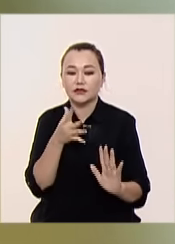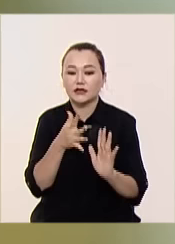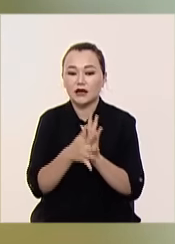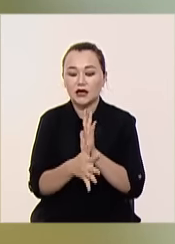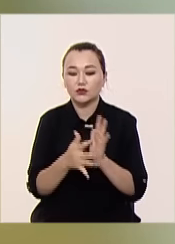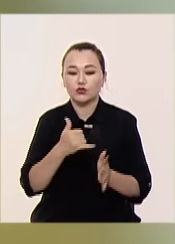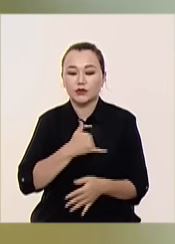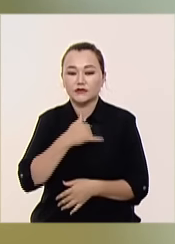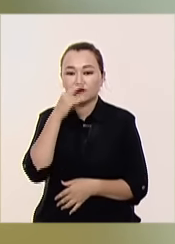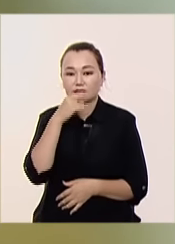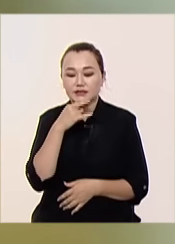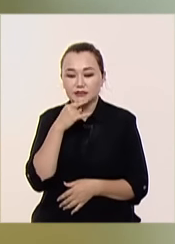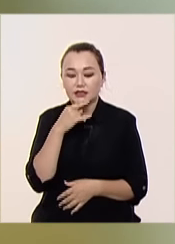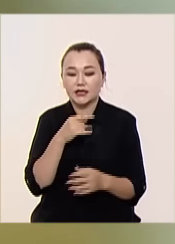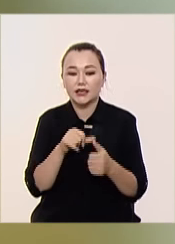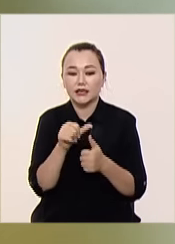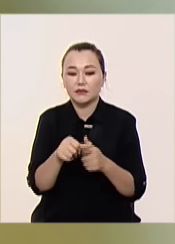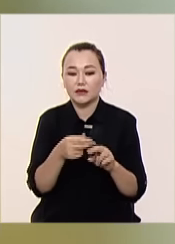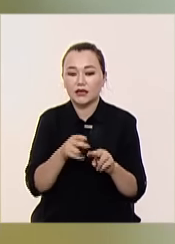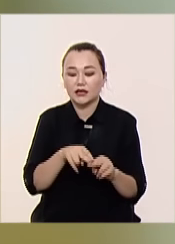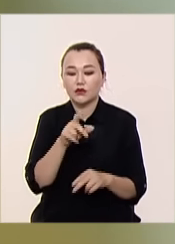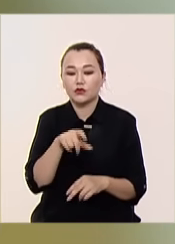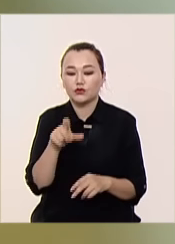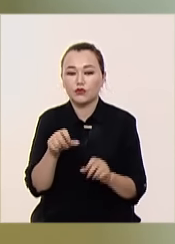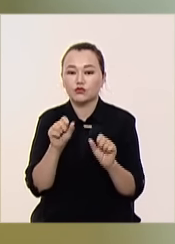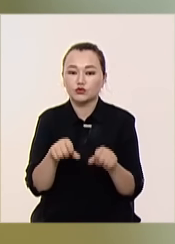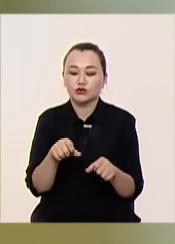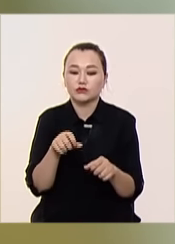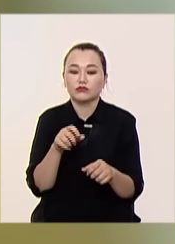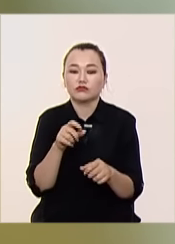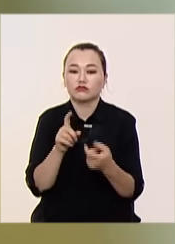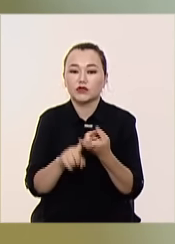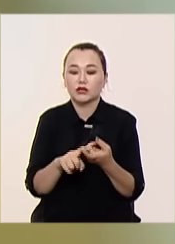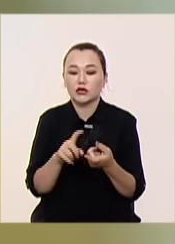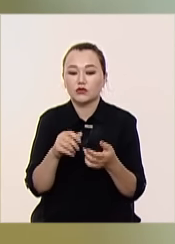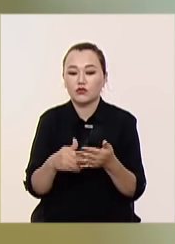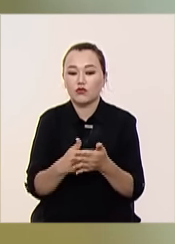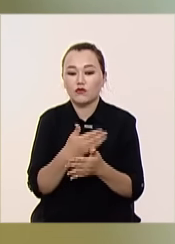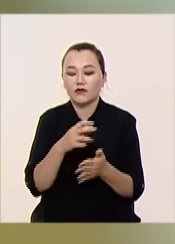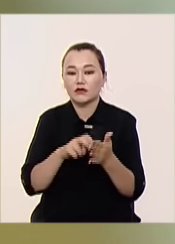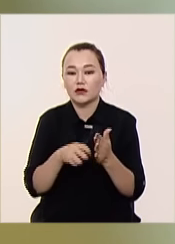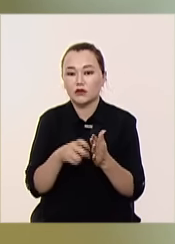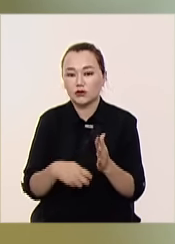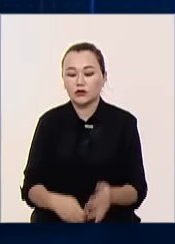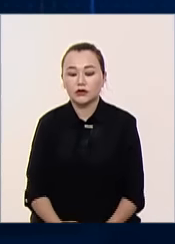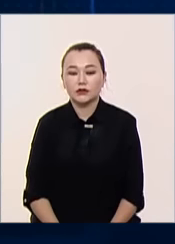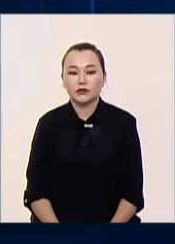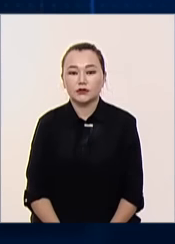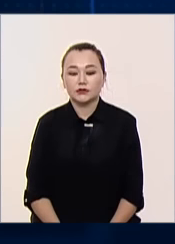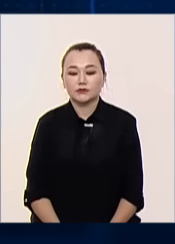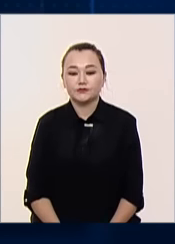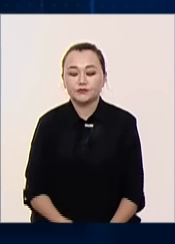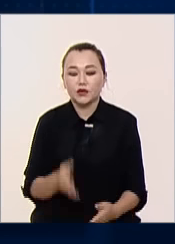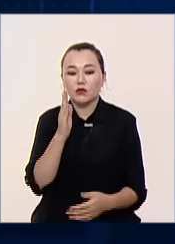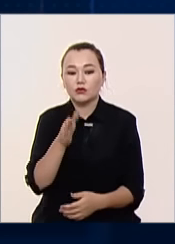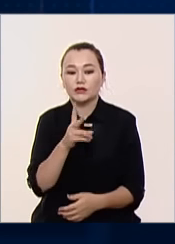у нас в Казахстане. Именно этих людей может затронуть новые положения.